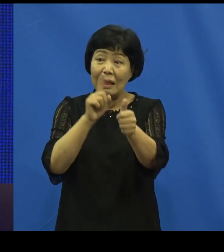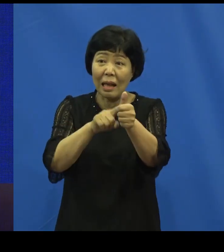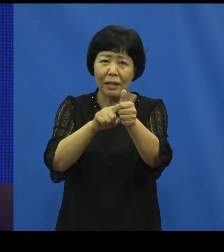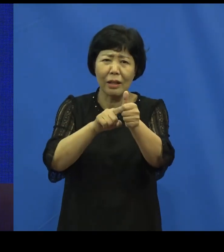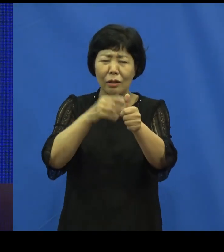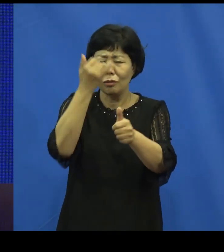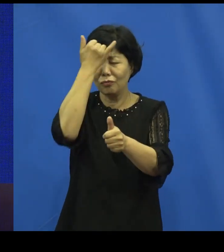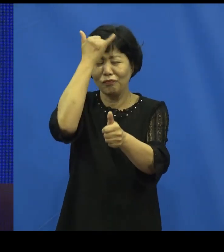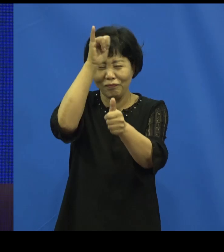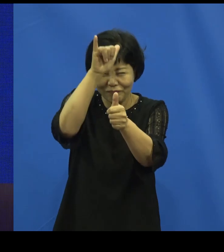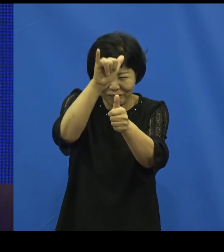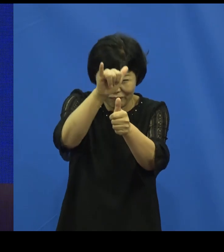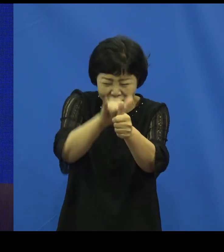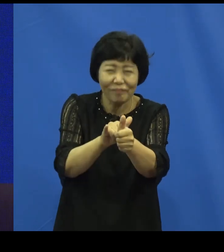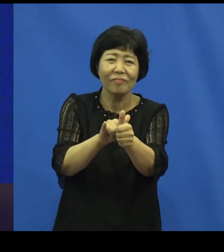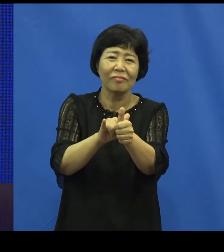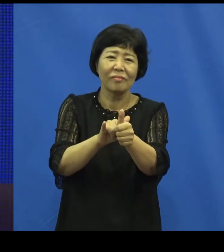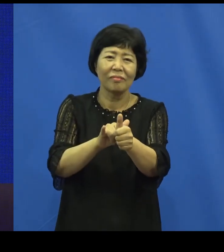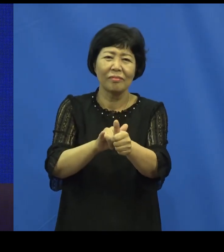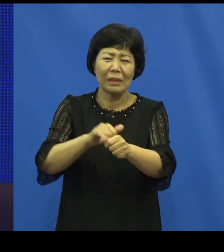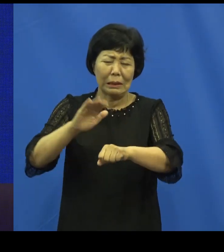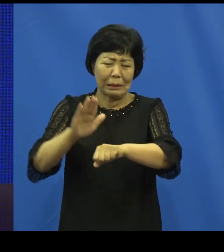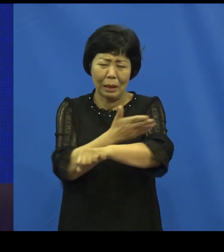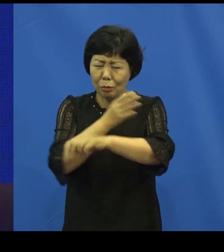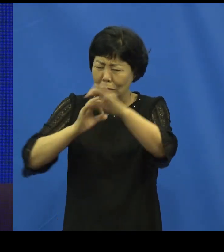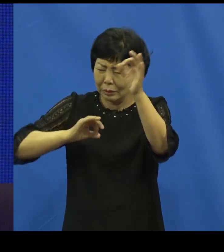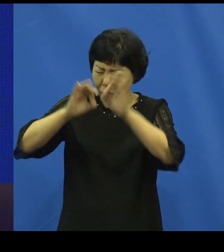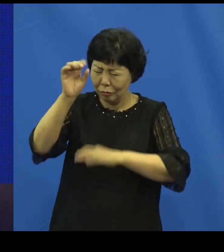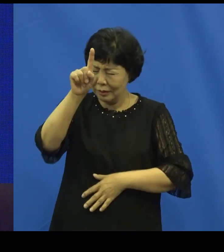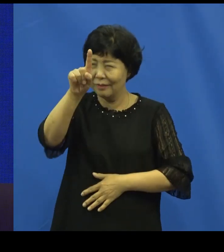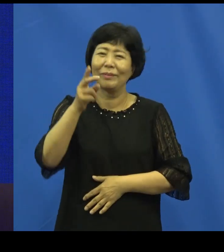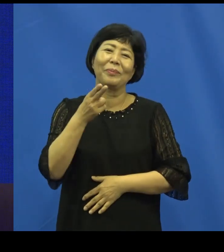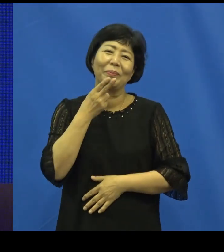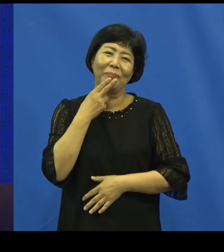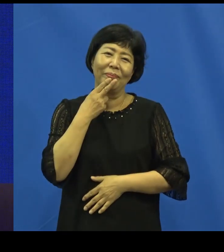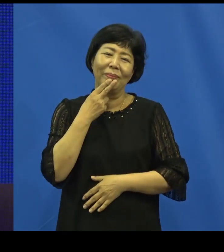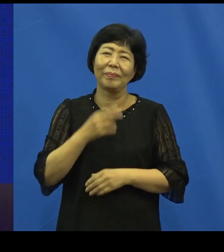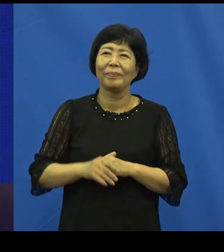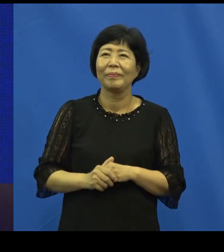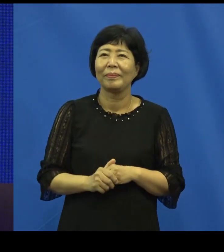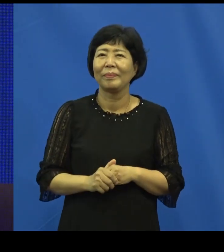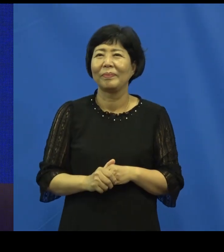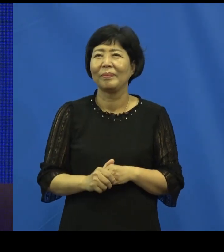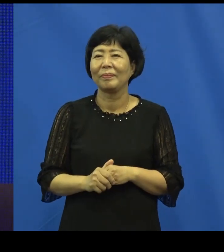아무 그릇됨도 없고 아무 허물도 없음이더라.